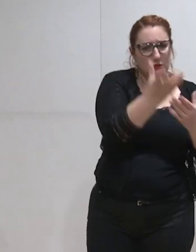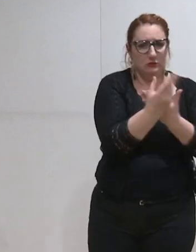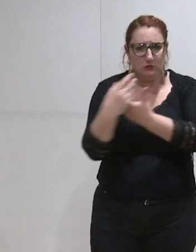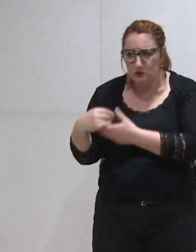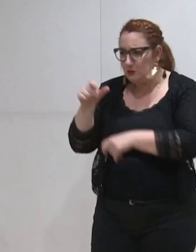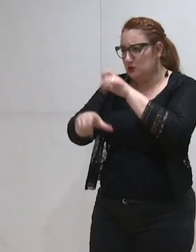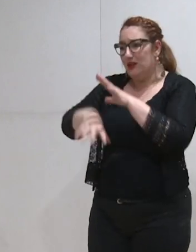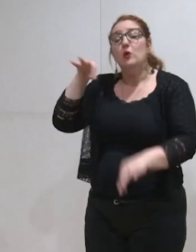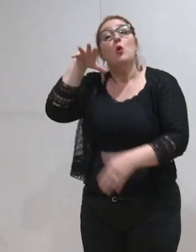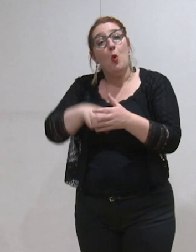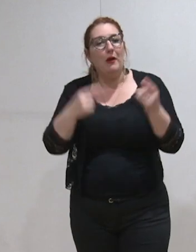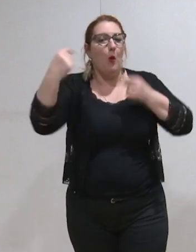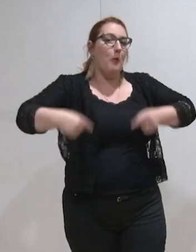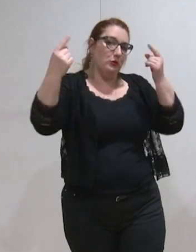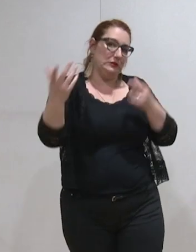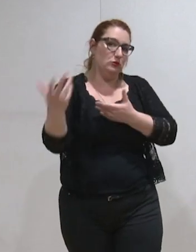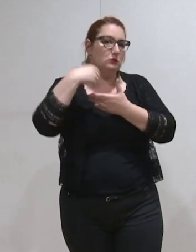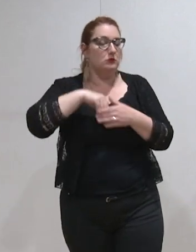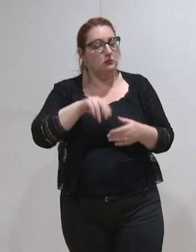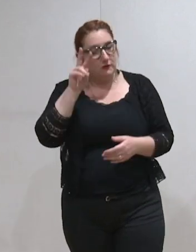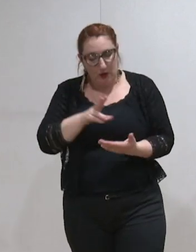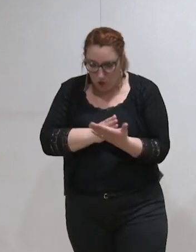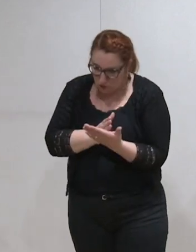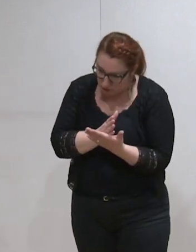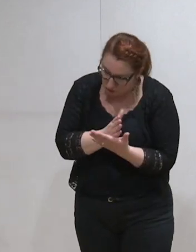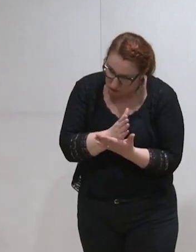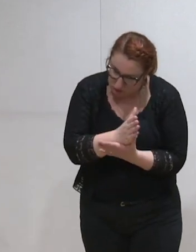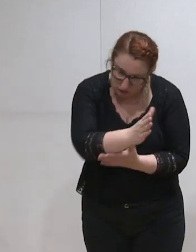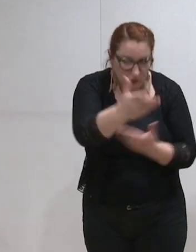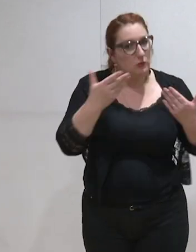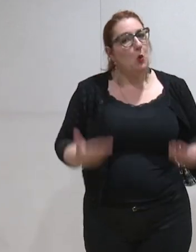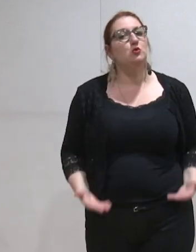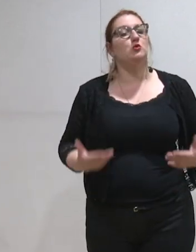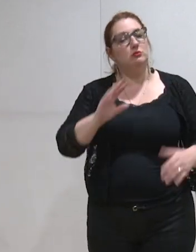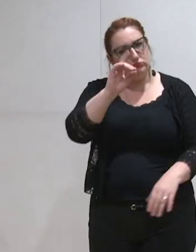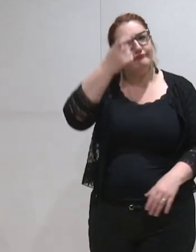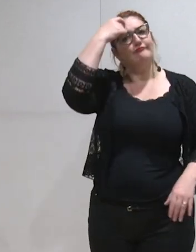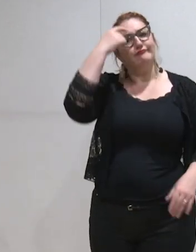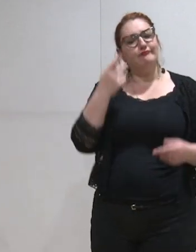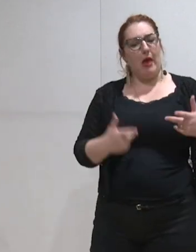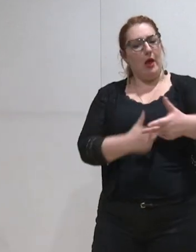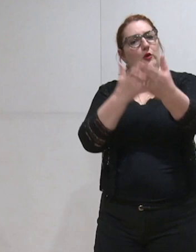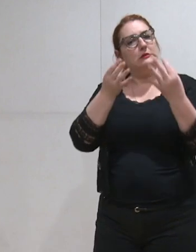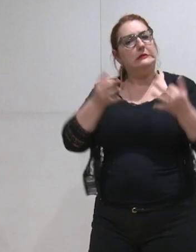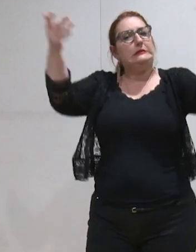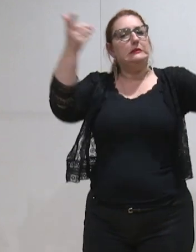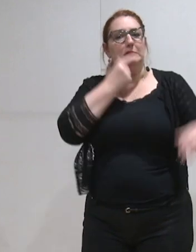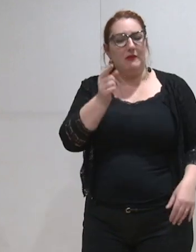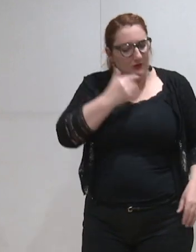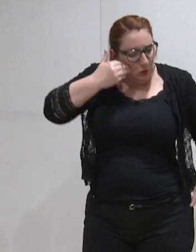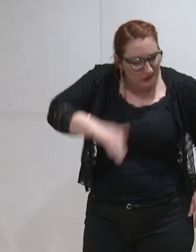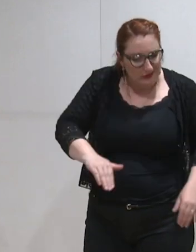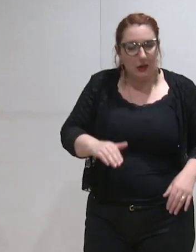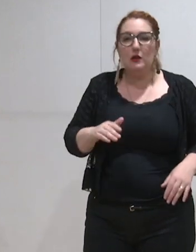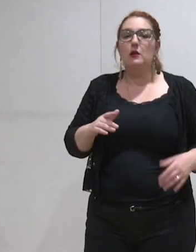élus de l'opposition et et c'est la voix que nous traçons aujourd'hui euh on est conscient que la période est délicate on est conscient que il faut du